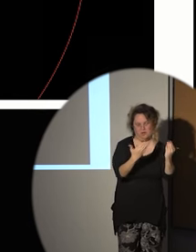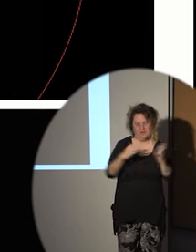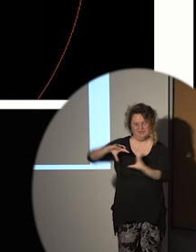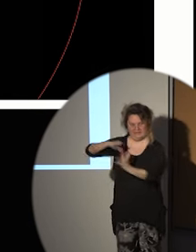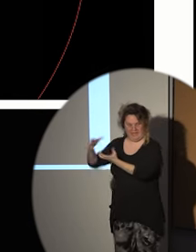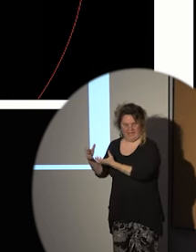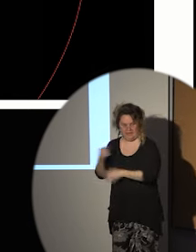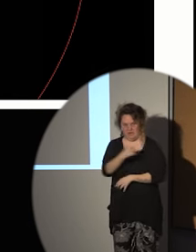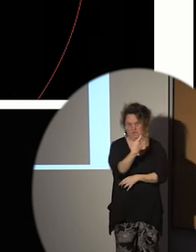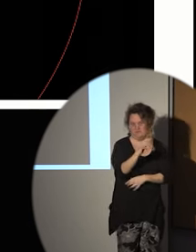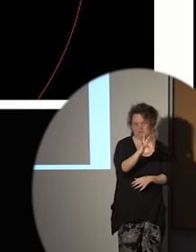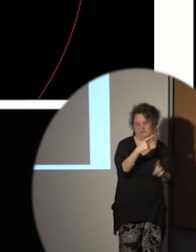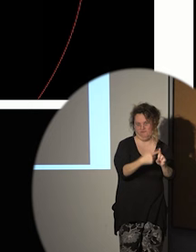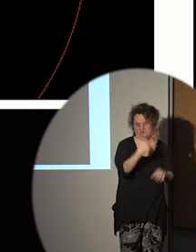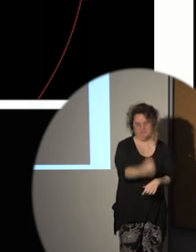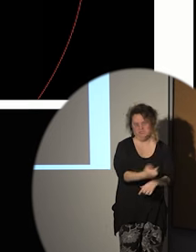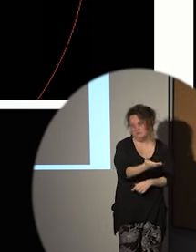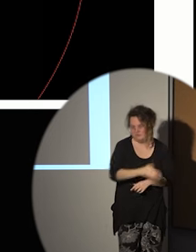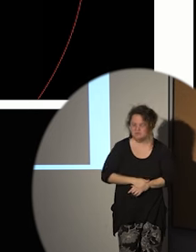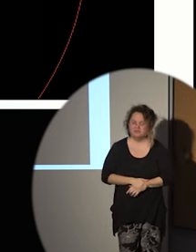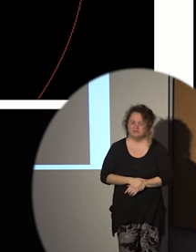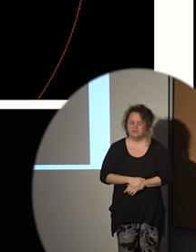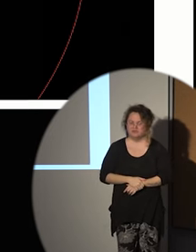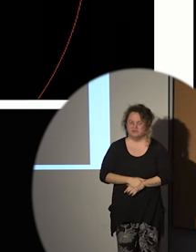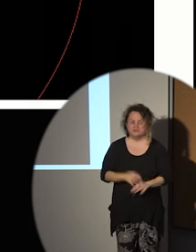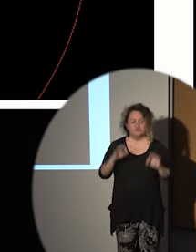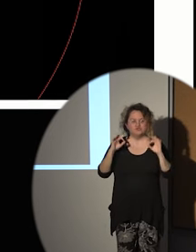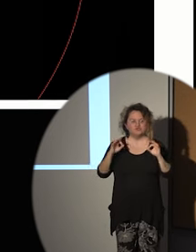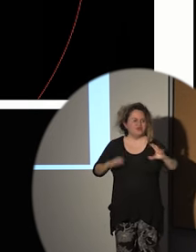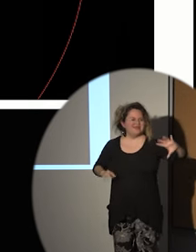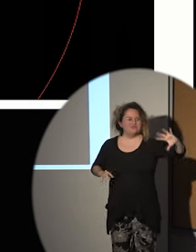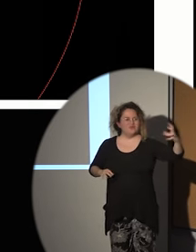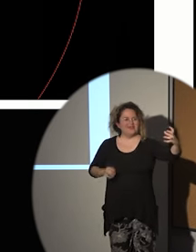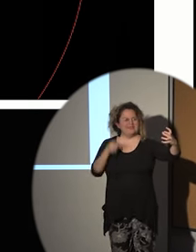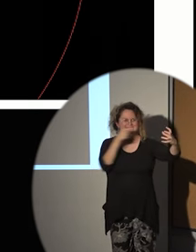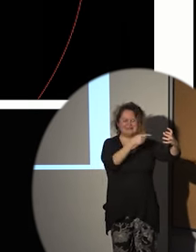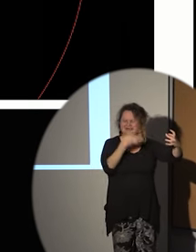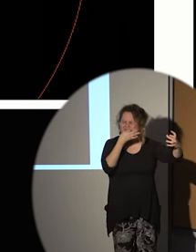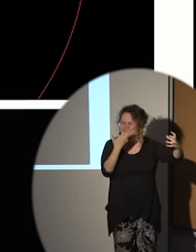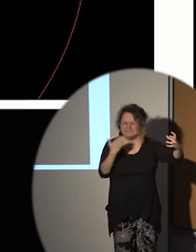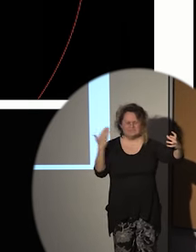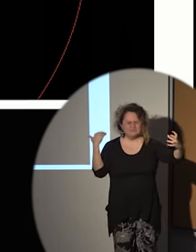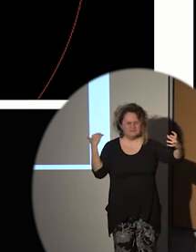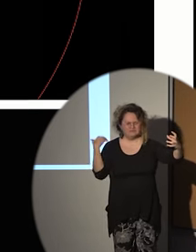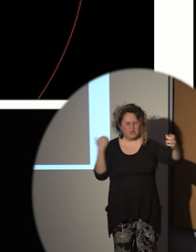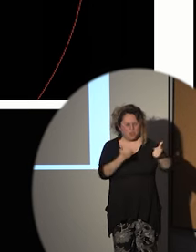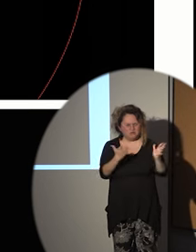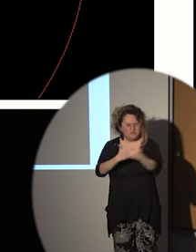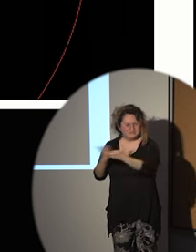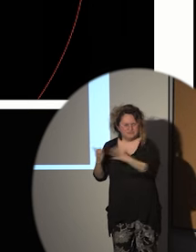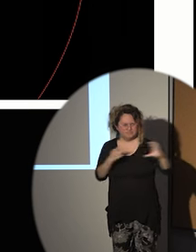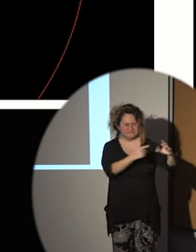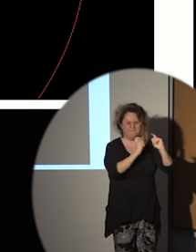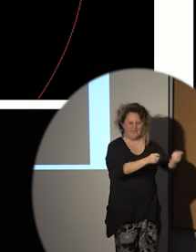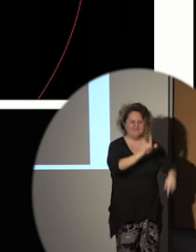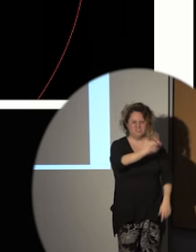Et puis, il se trouve que notre étoile est une étoile de type G, je vous en ai déjà parlé. Et la physique stellaire,